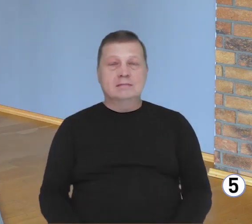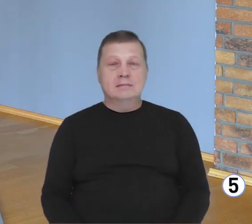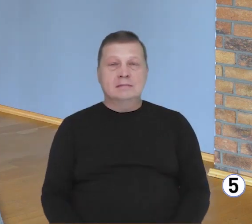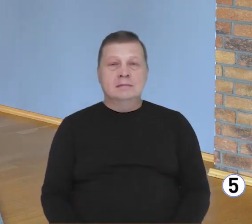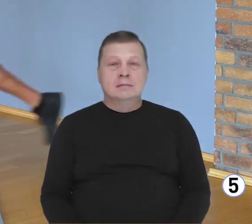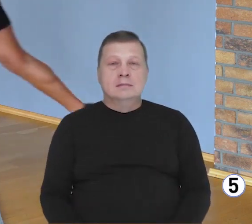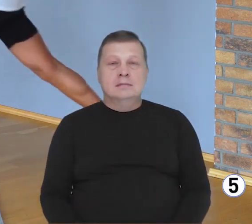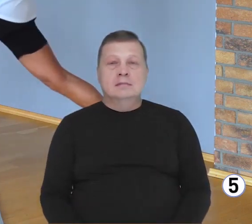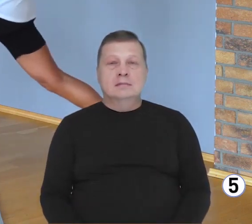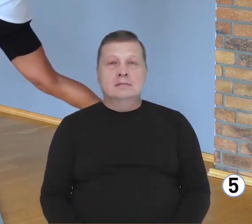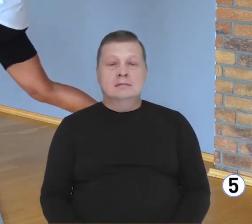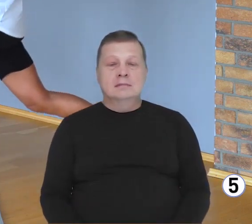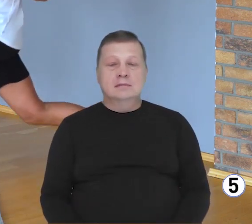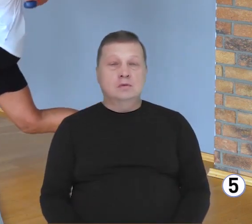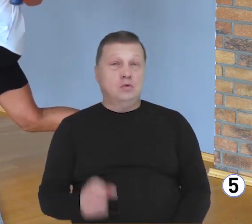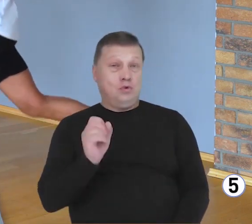Końcóweczka.